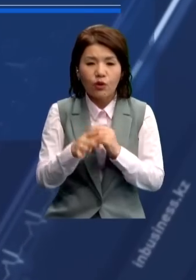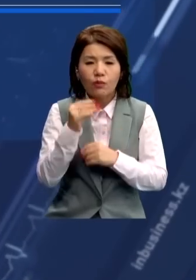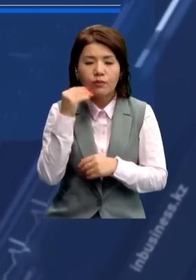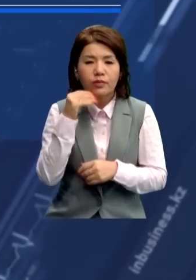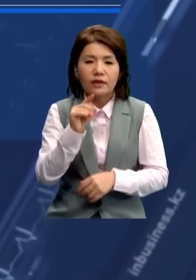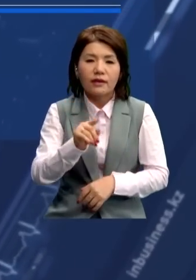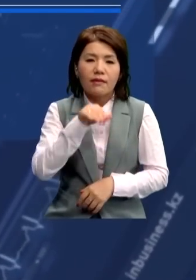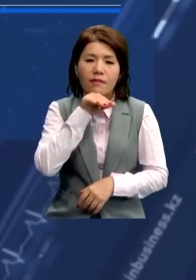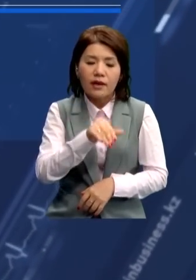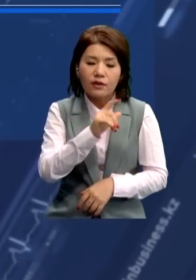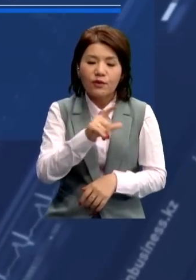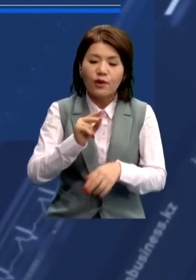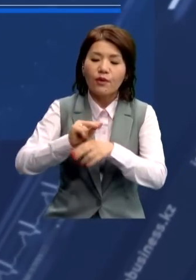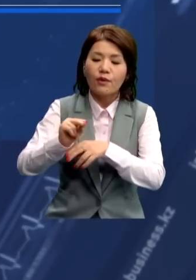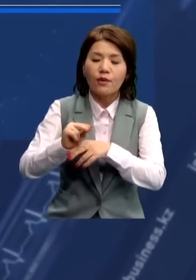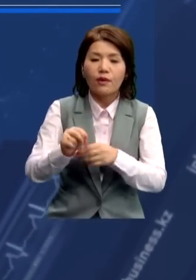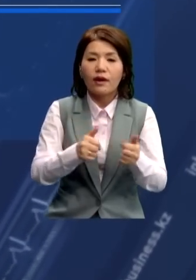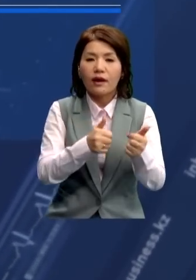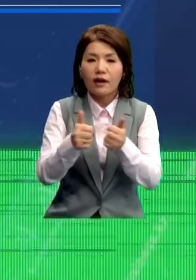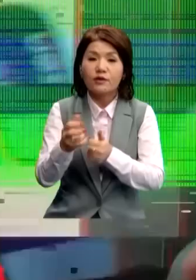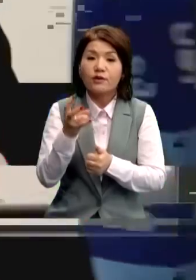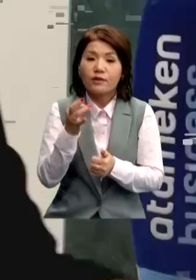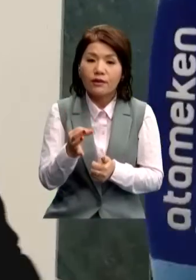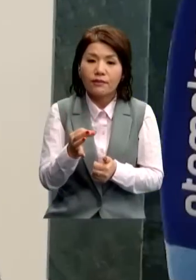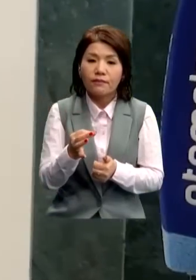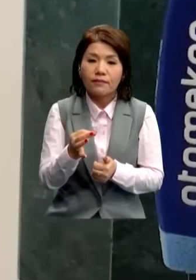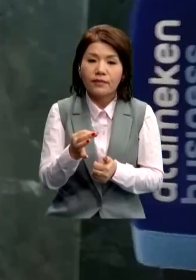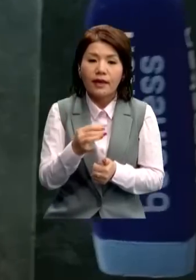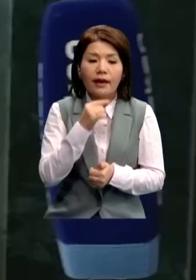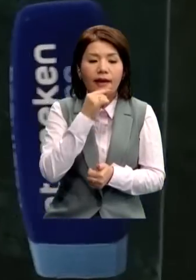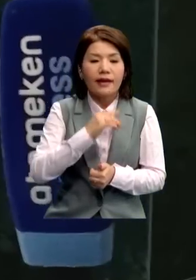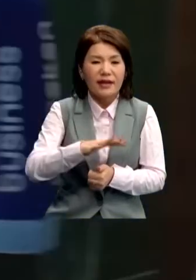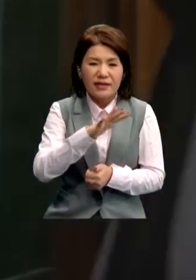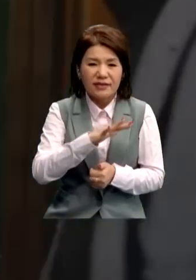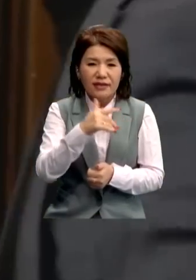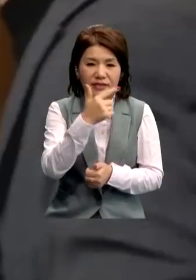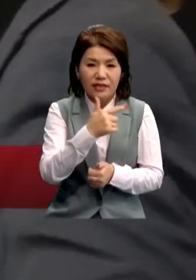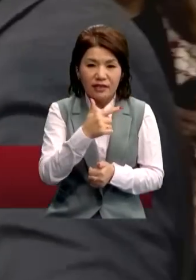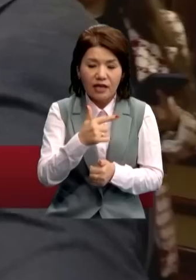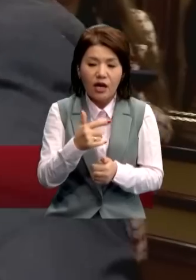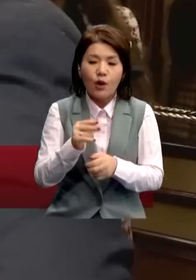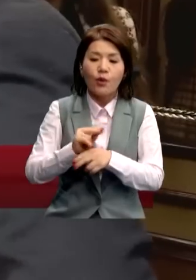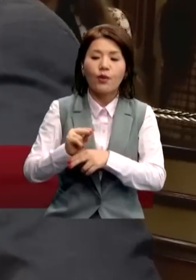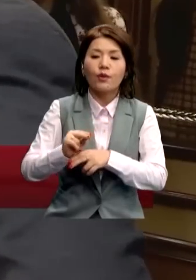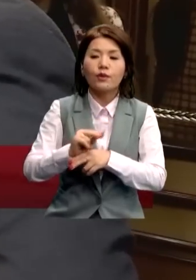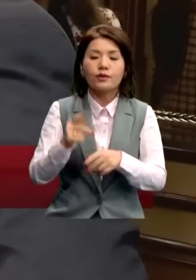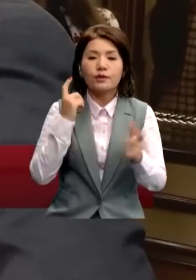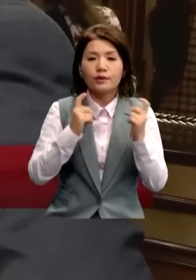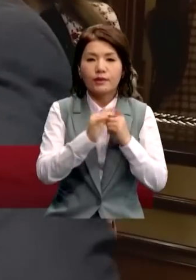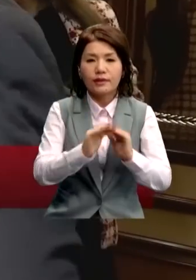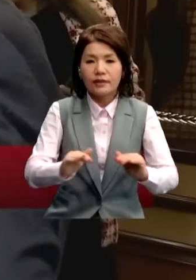профессорлар бізге келіп сабақ берсе құба-құп. Алайда Ресей азаматы мысалғы сабақта, сабақ барысында